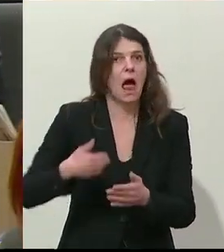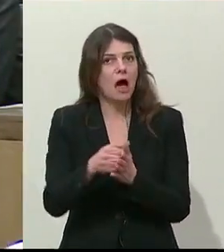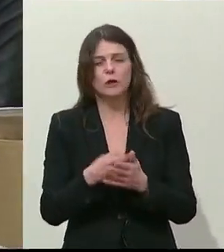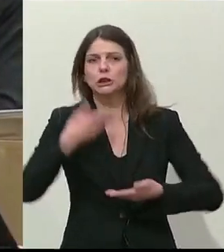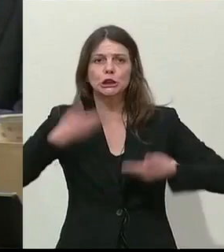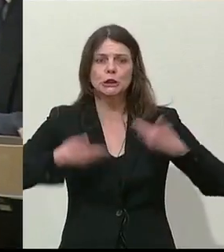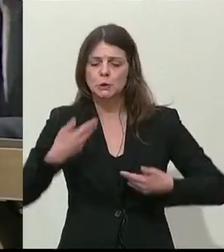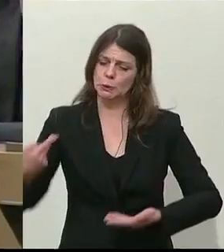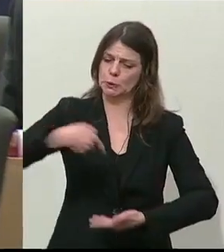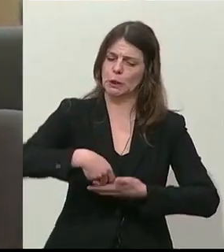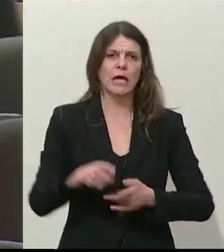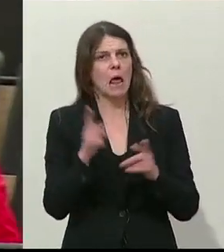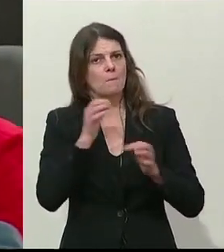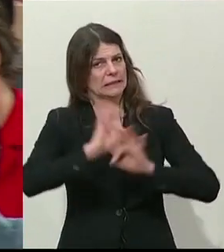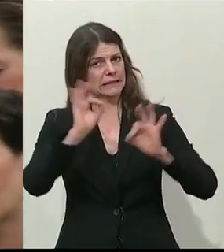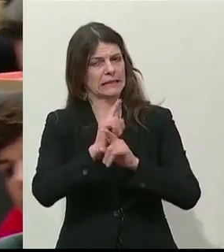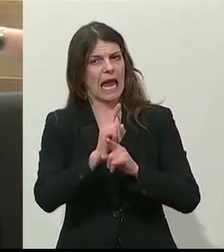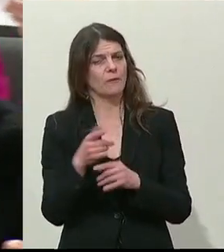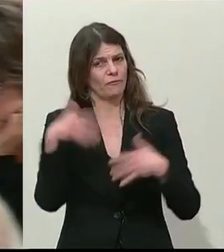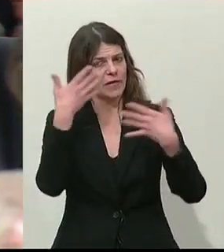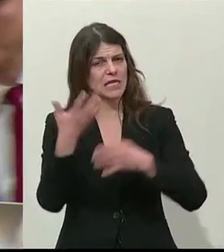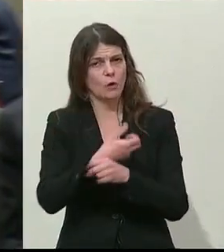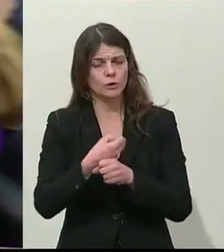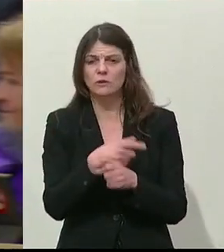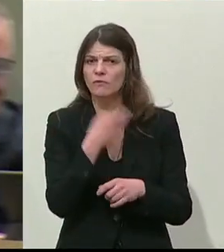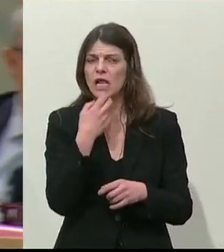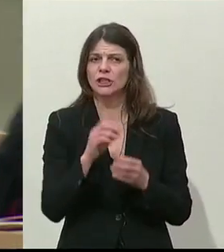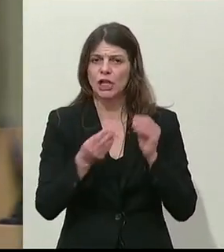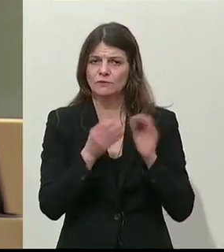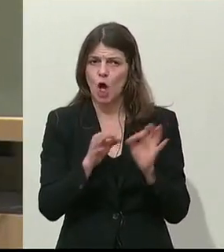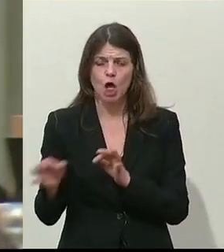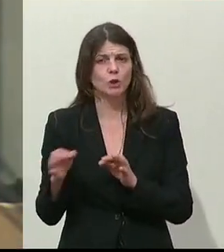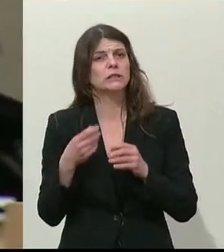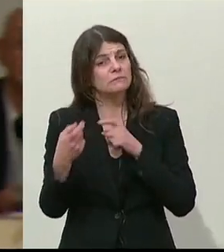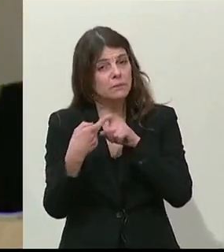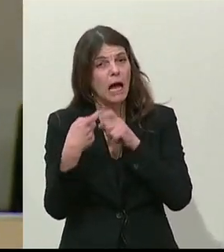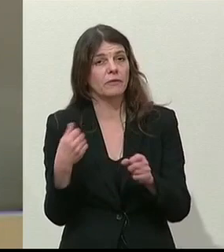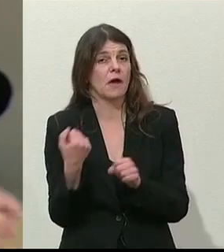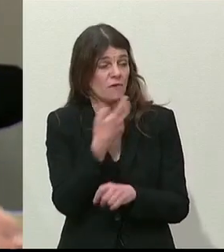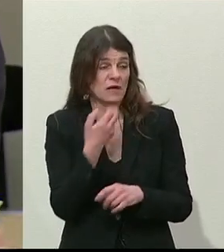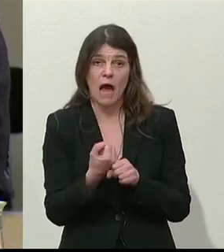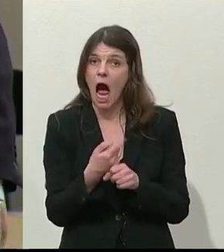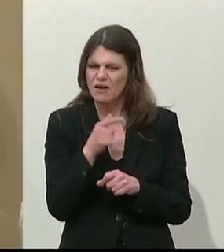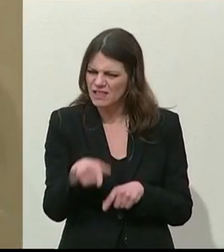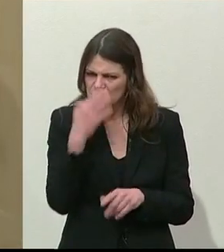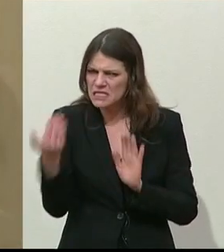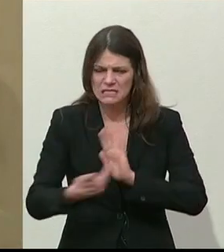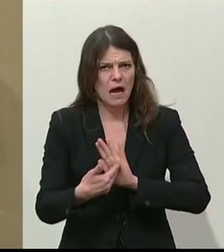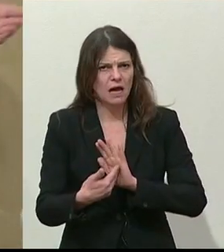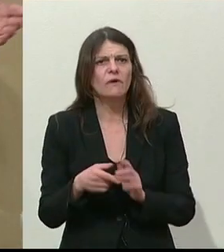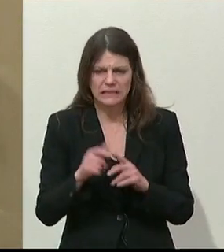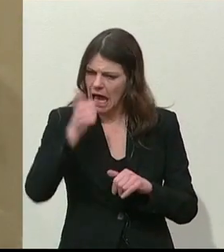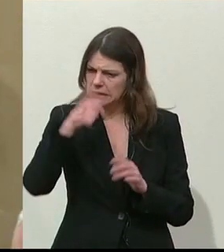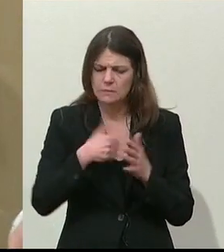dorthin und nutzt einmal gleich die beste Zeit im Fernsehen einmal, um eine Geschäftsordnungsdebatte dafür zu missbrauchen, ja, das erste Mal die Geschichte